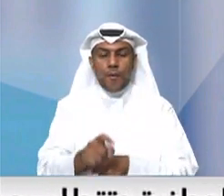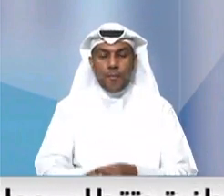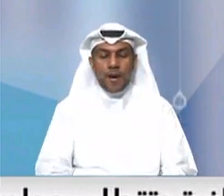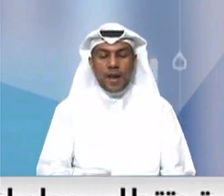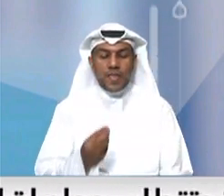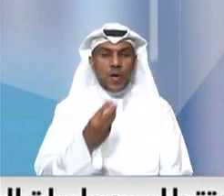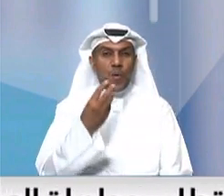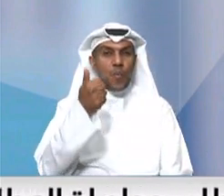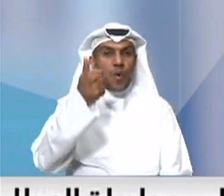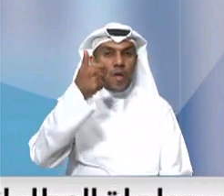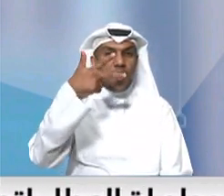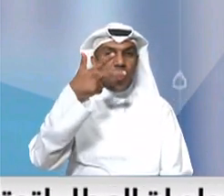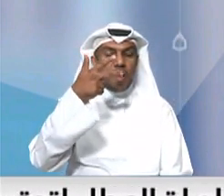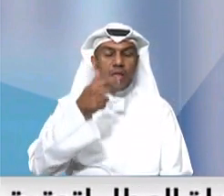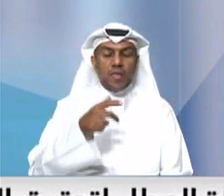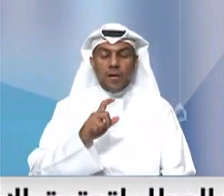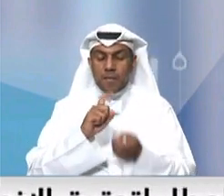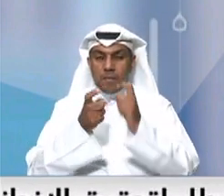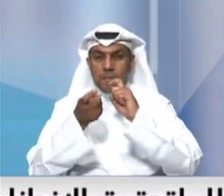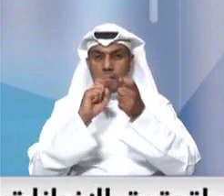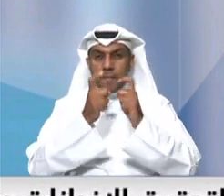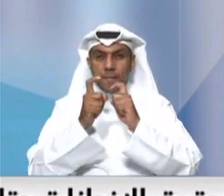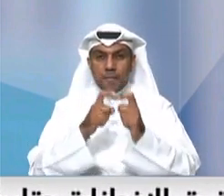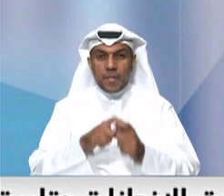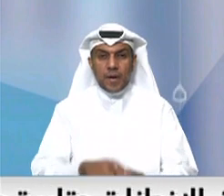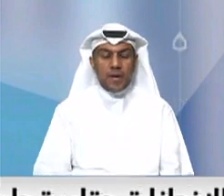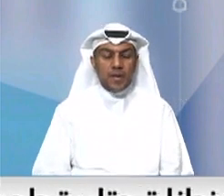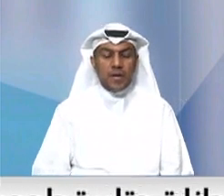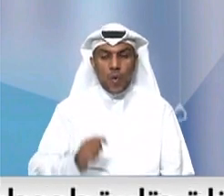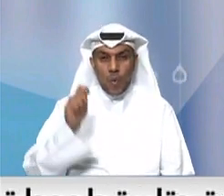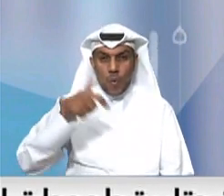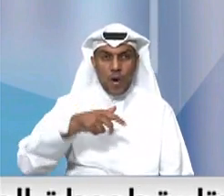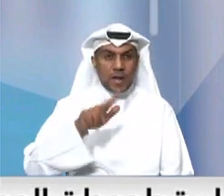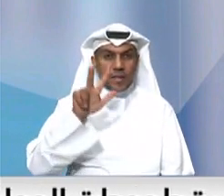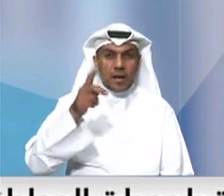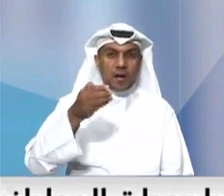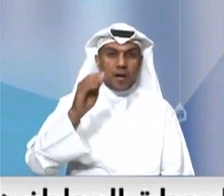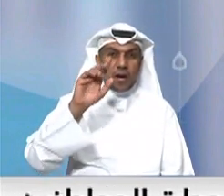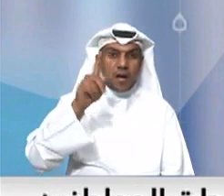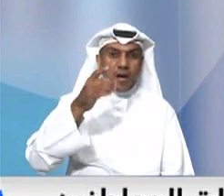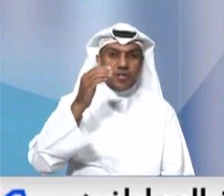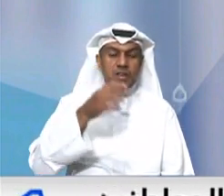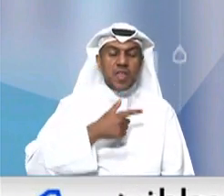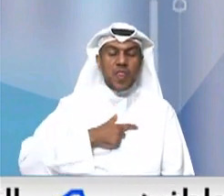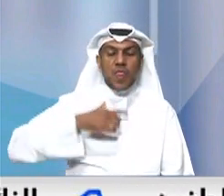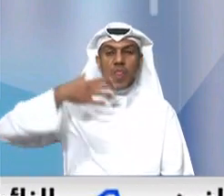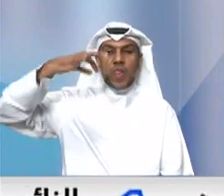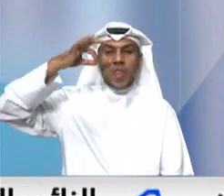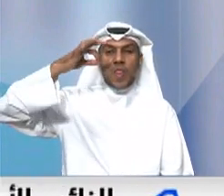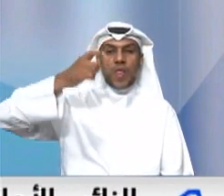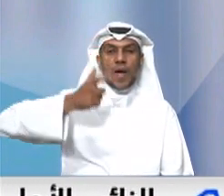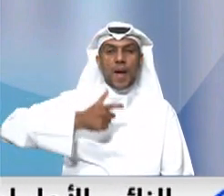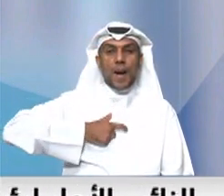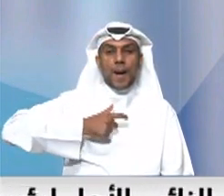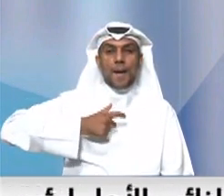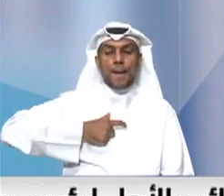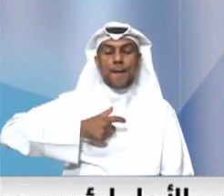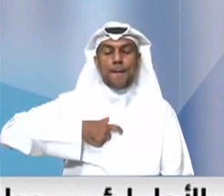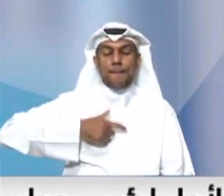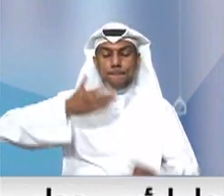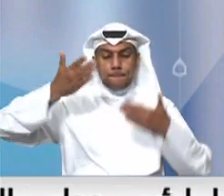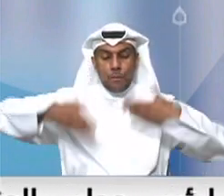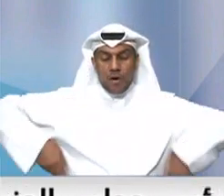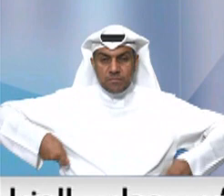الاوائل تلقائيا الى النهائي وتوج الراجحي امس السبت بالميداليه الذهبيه في بطوله العالم لالعاب القوه ذوي الهمم